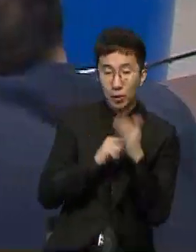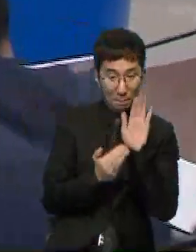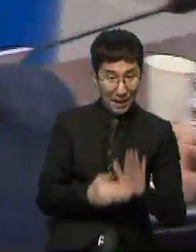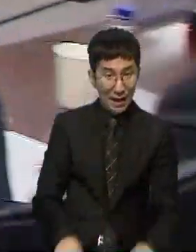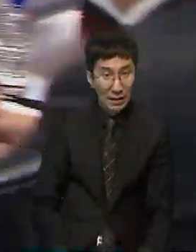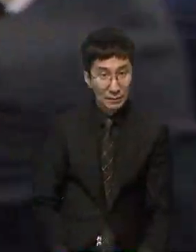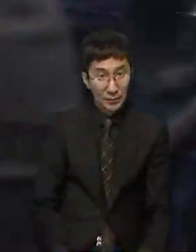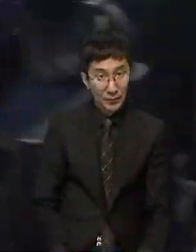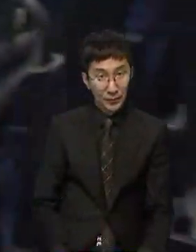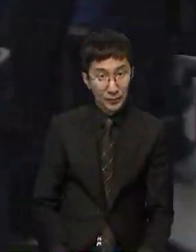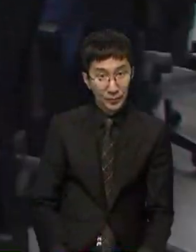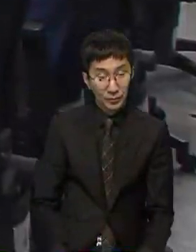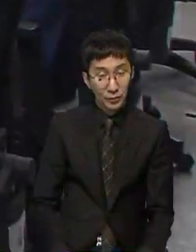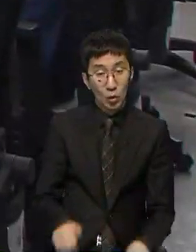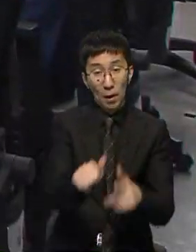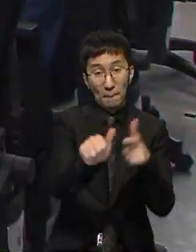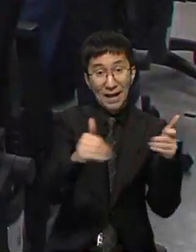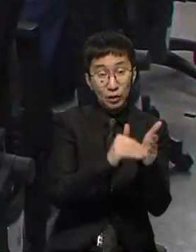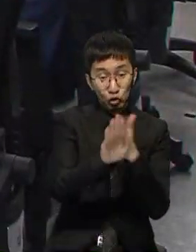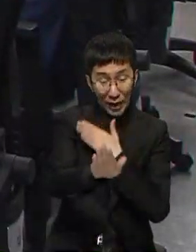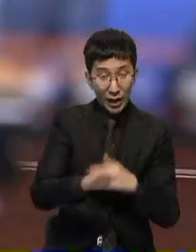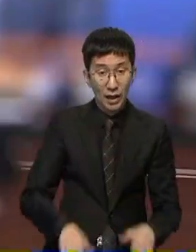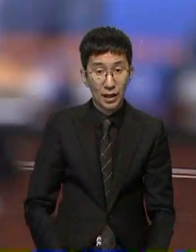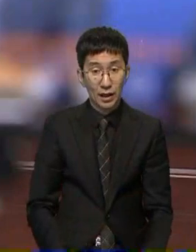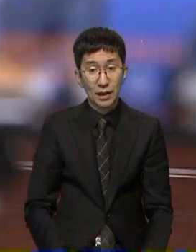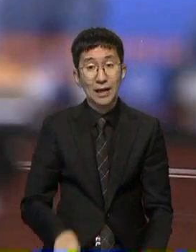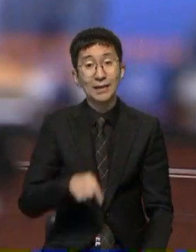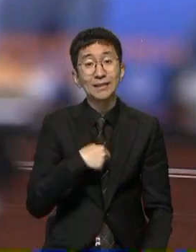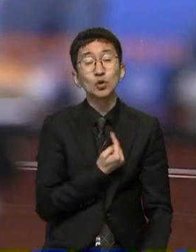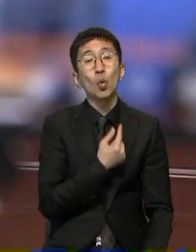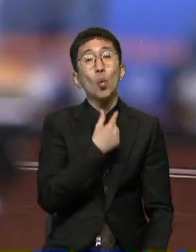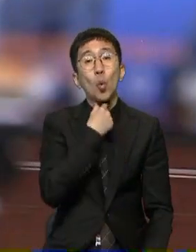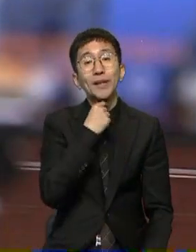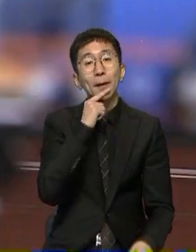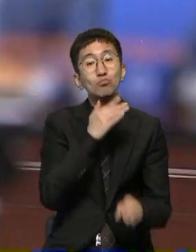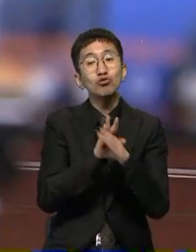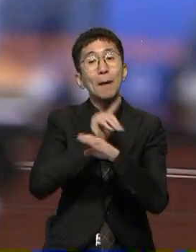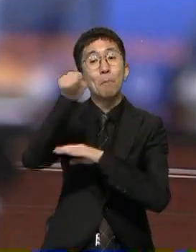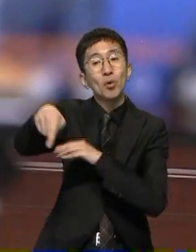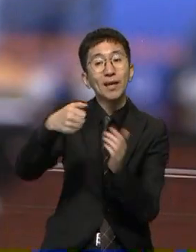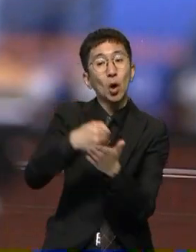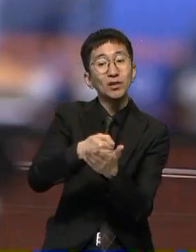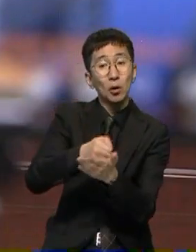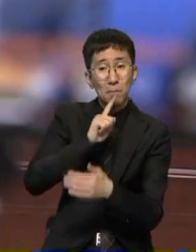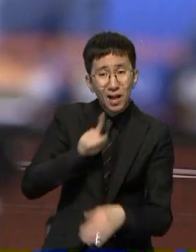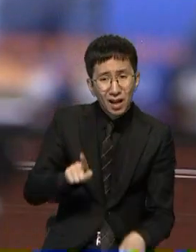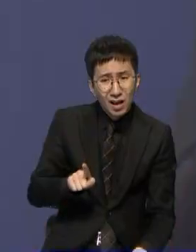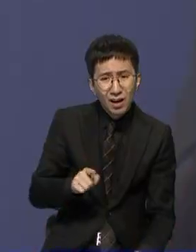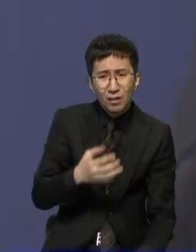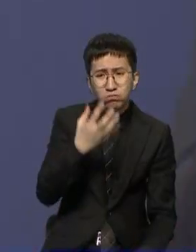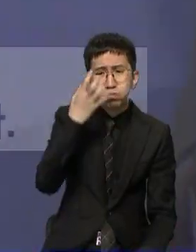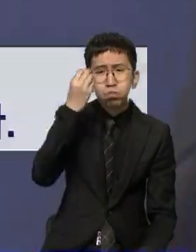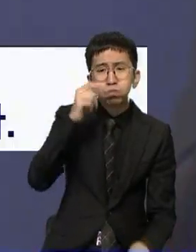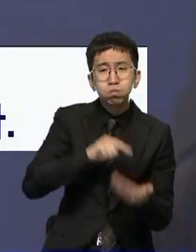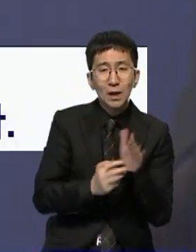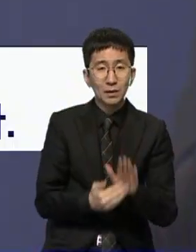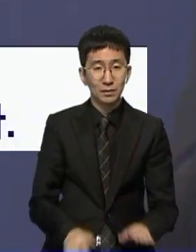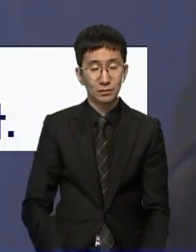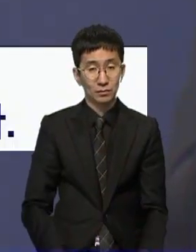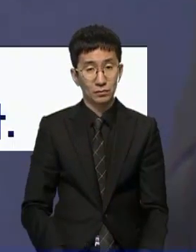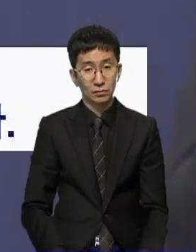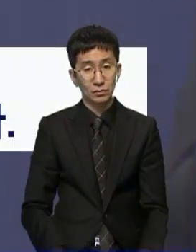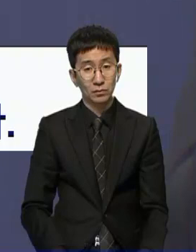피격 이후 안보실이 자진 월북으로 결론나게 방침을 정했다는 의혹도 일축했습니다. 안보기관